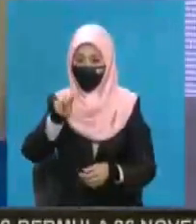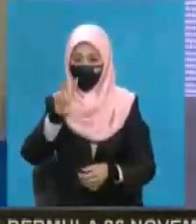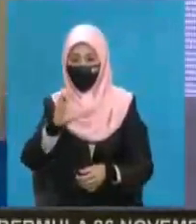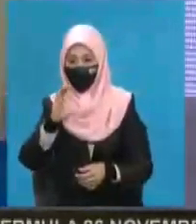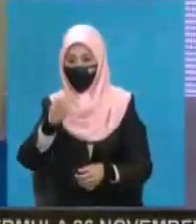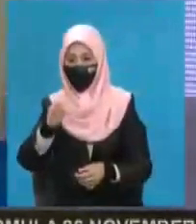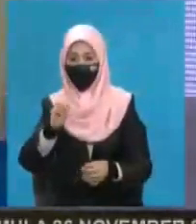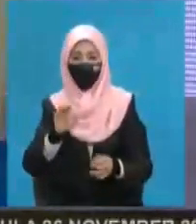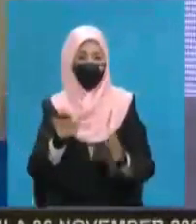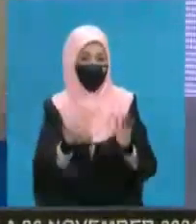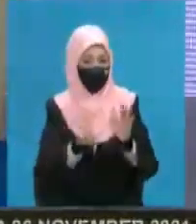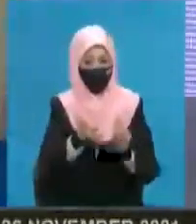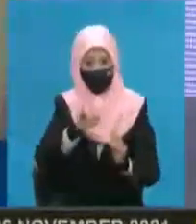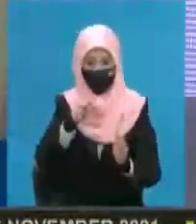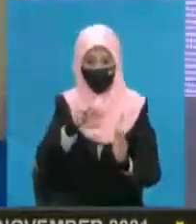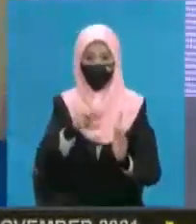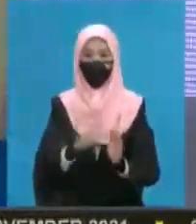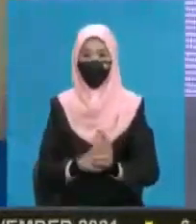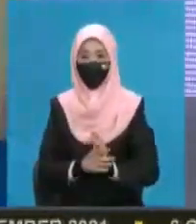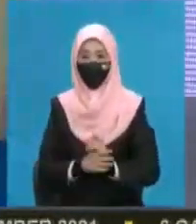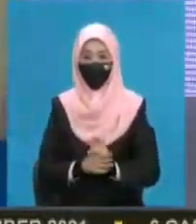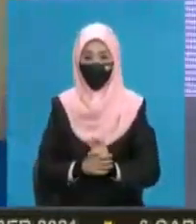Instagram at Puja Brunei